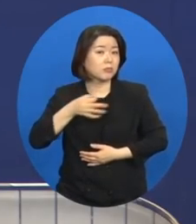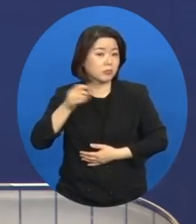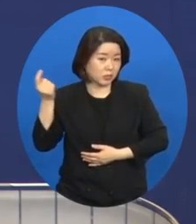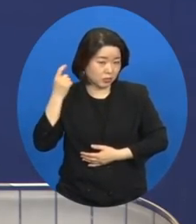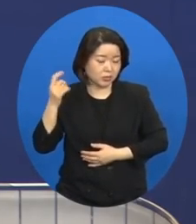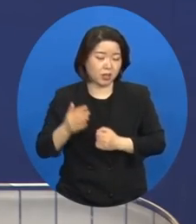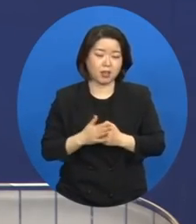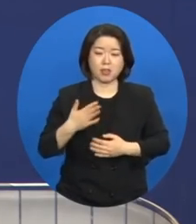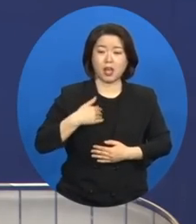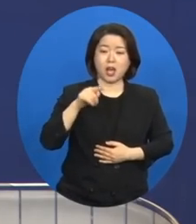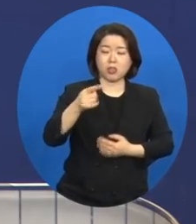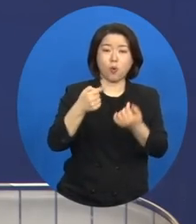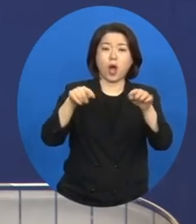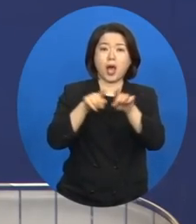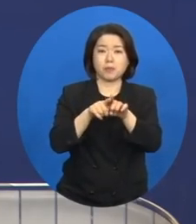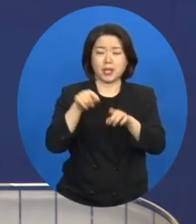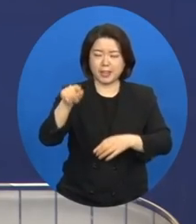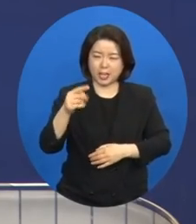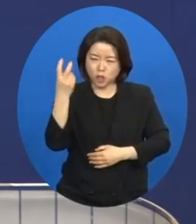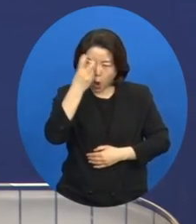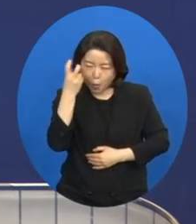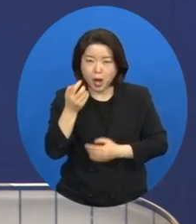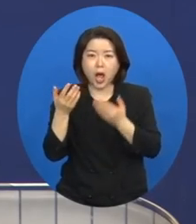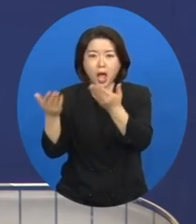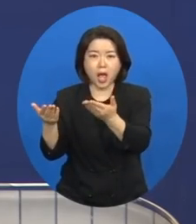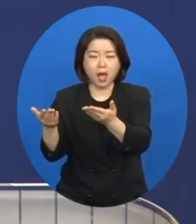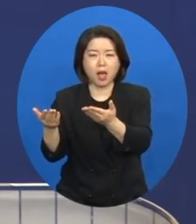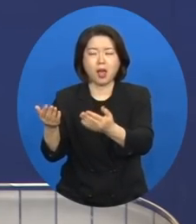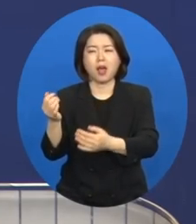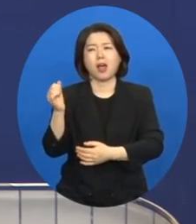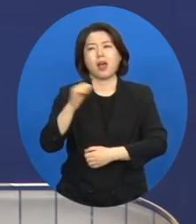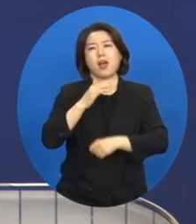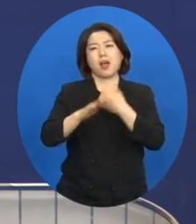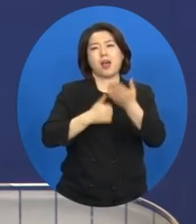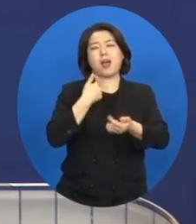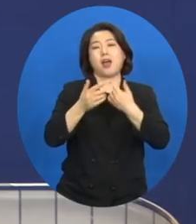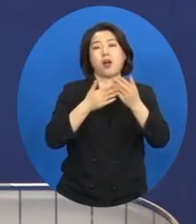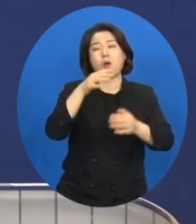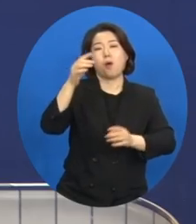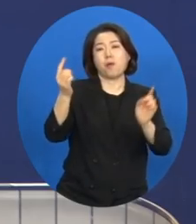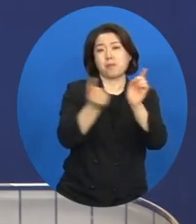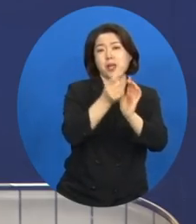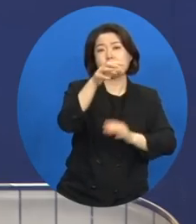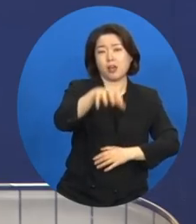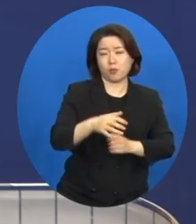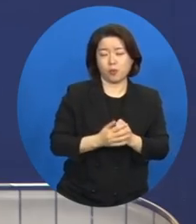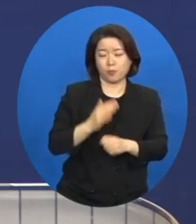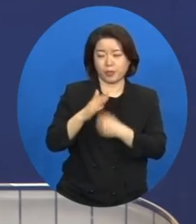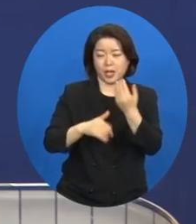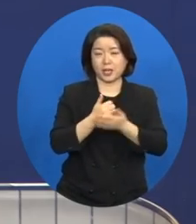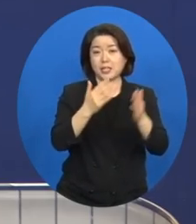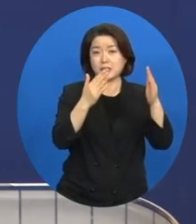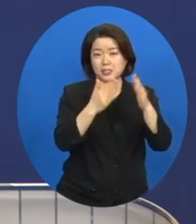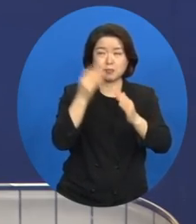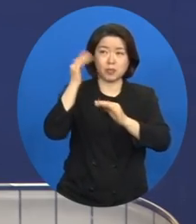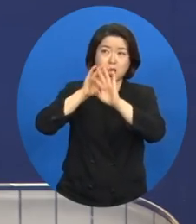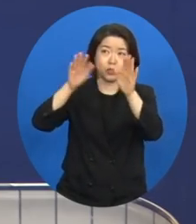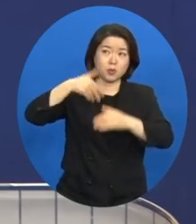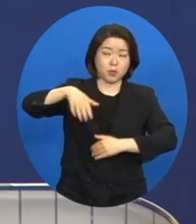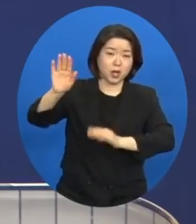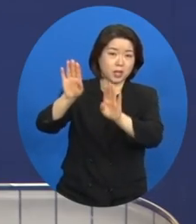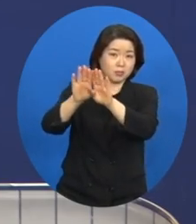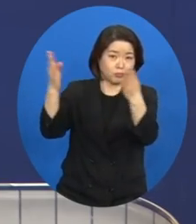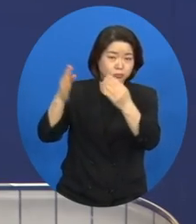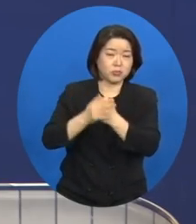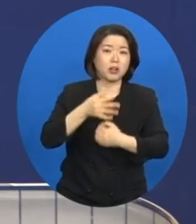너를 지켜줄 거야. 하나님을 경험하면서 그 만난 곳을 하나님의 집, 하늘로 가는 문이라고